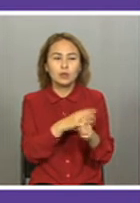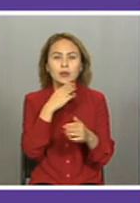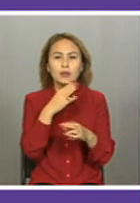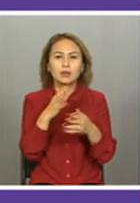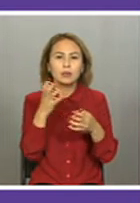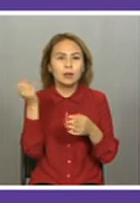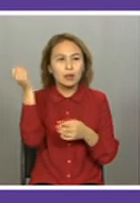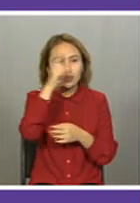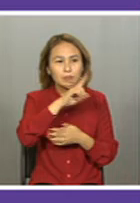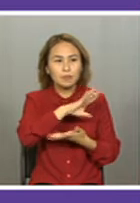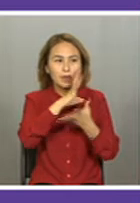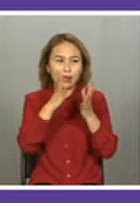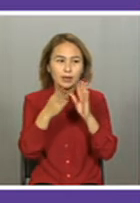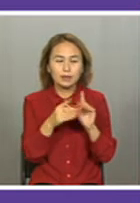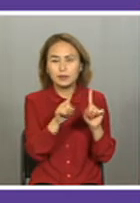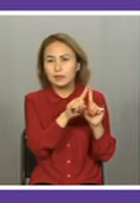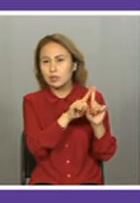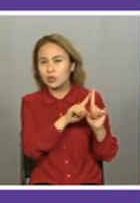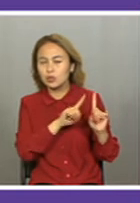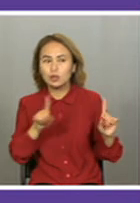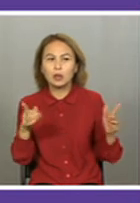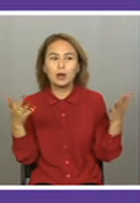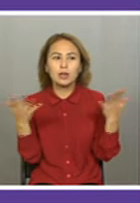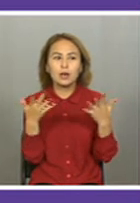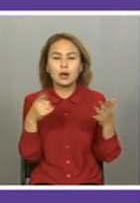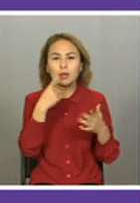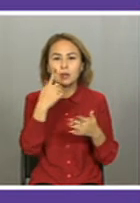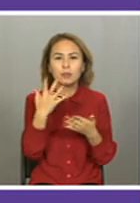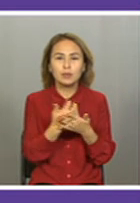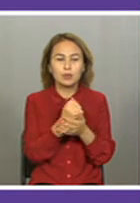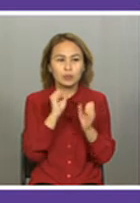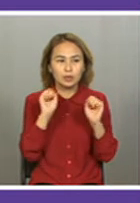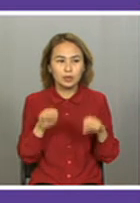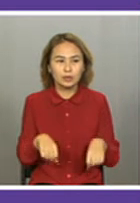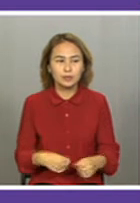арқылы барлық кесіндінің ұзындығын қалай табуға болады?